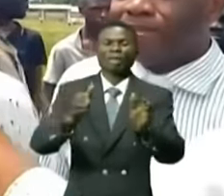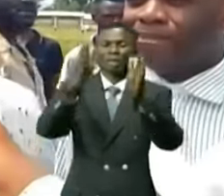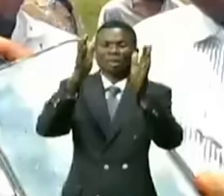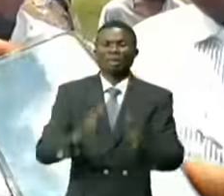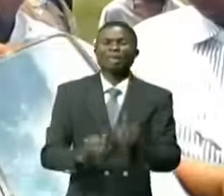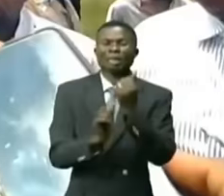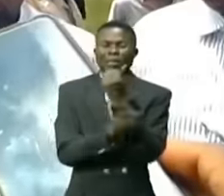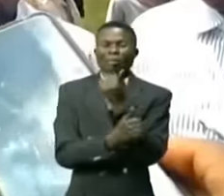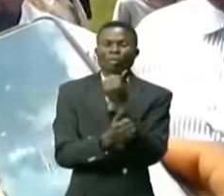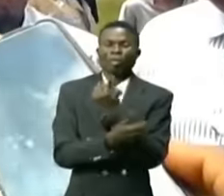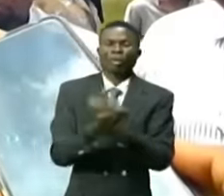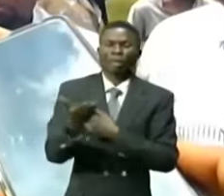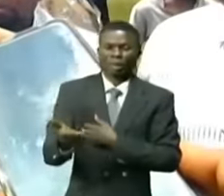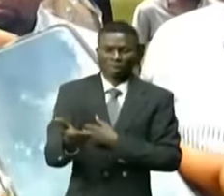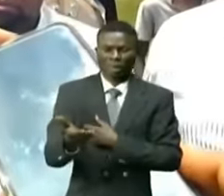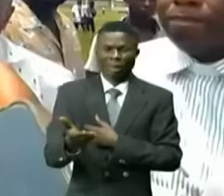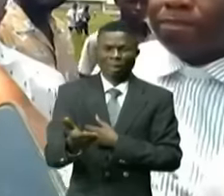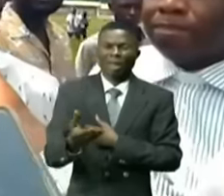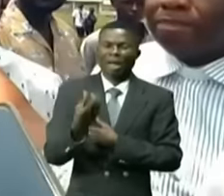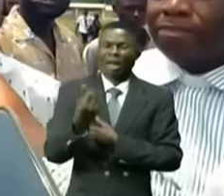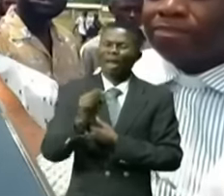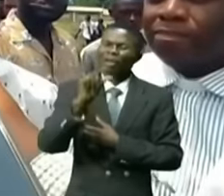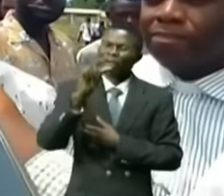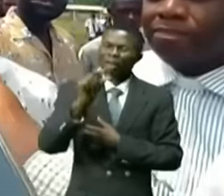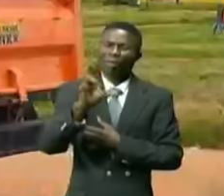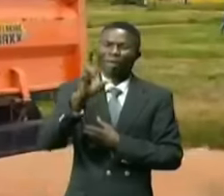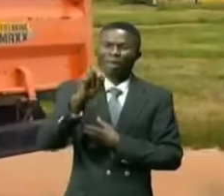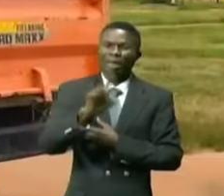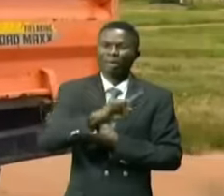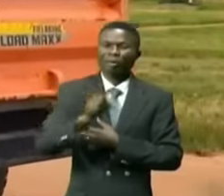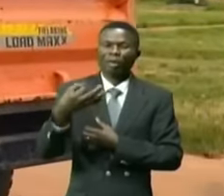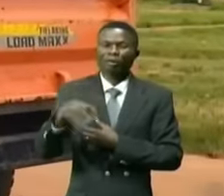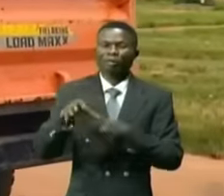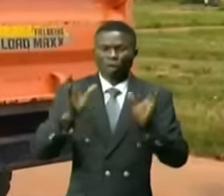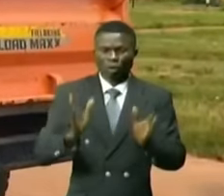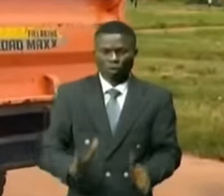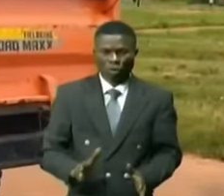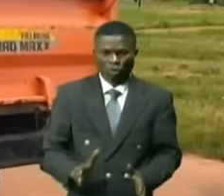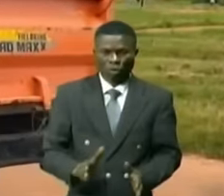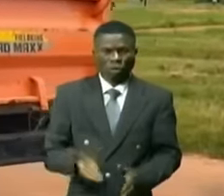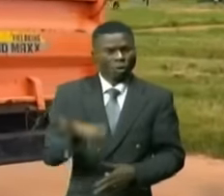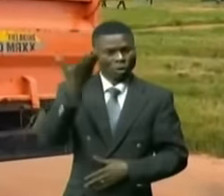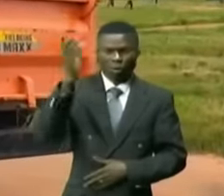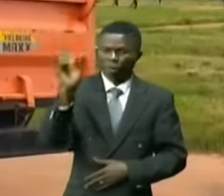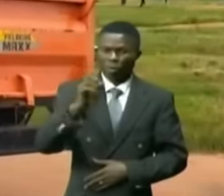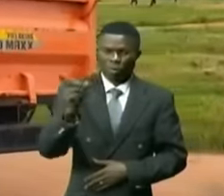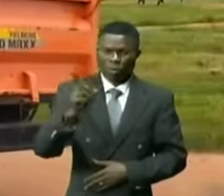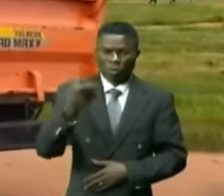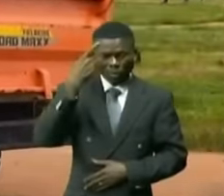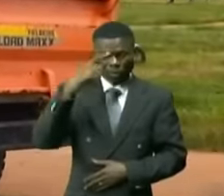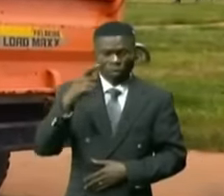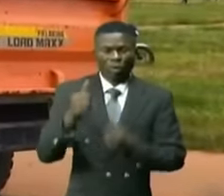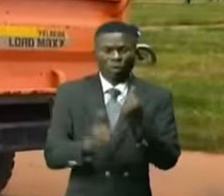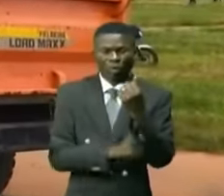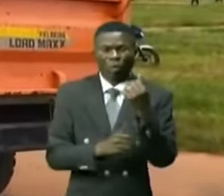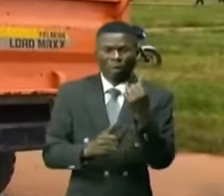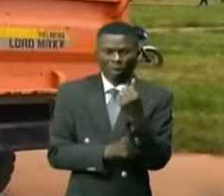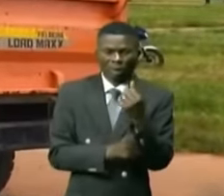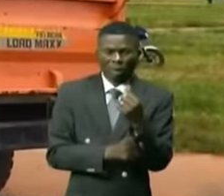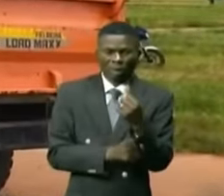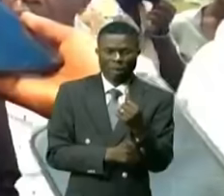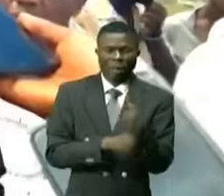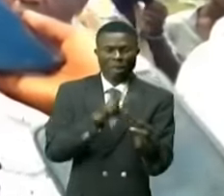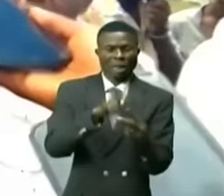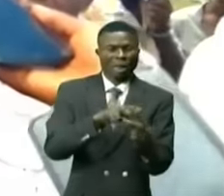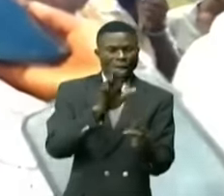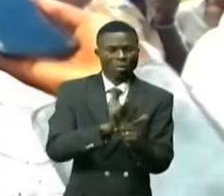à vendre mais à un prix social. Et puis, c'est 30 000 francs. Et ça, pour ceux qui n'ont pas la provision